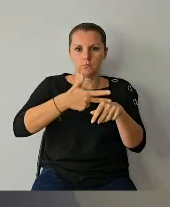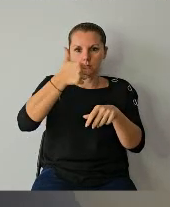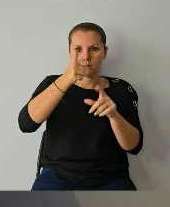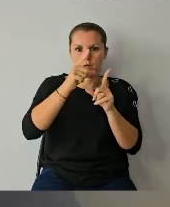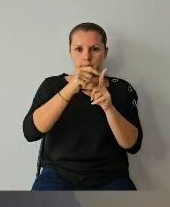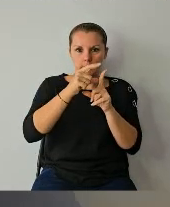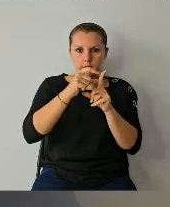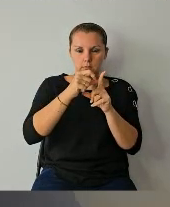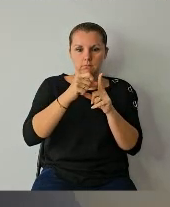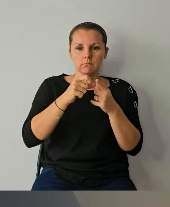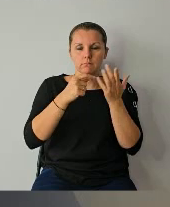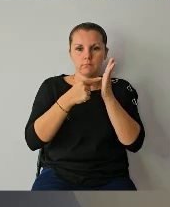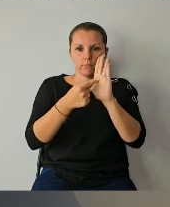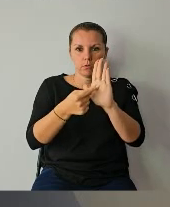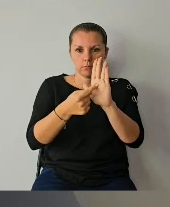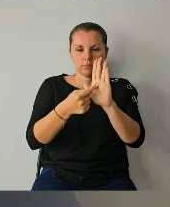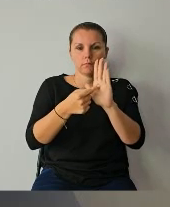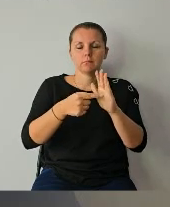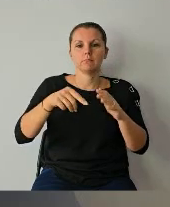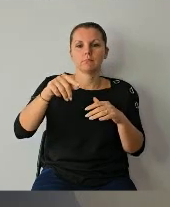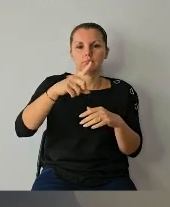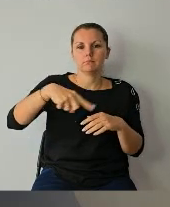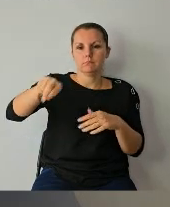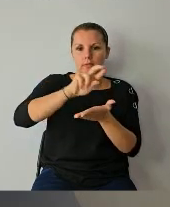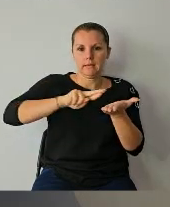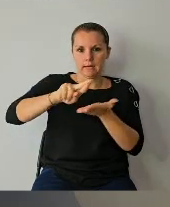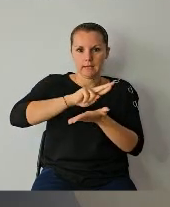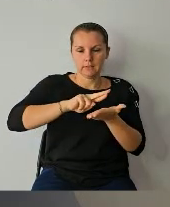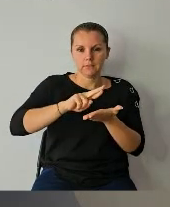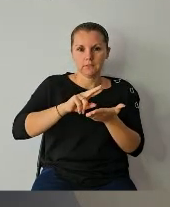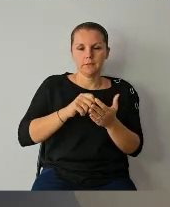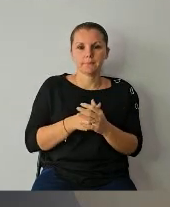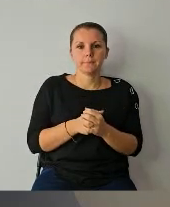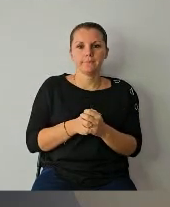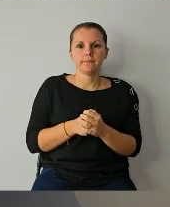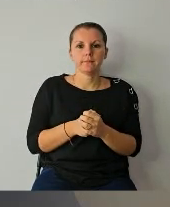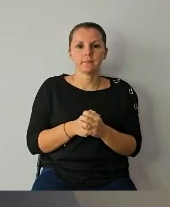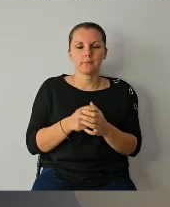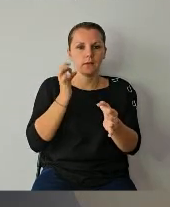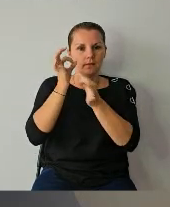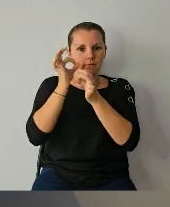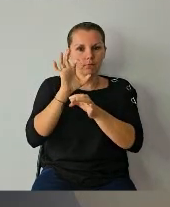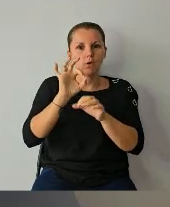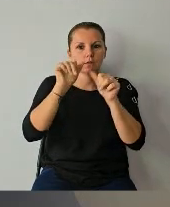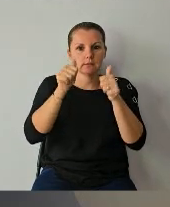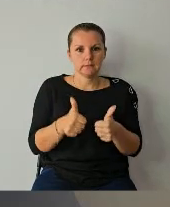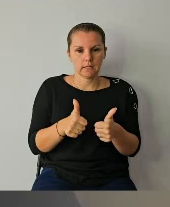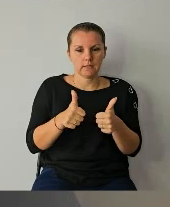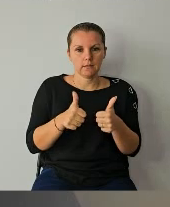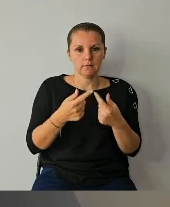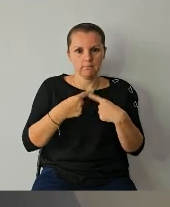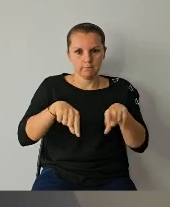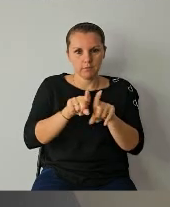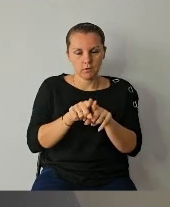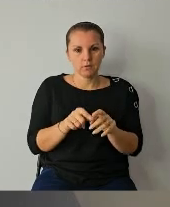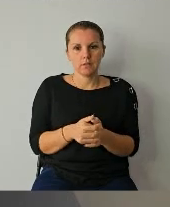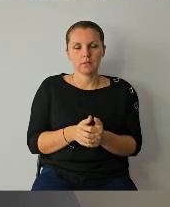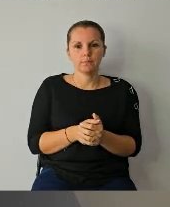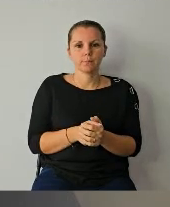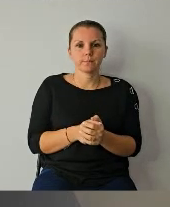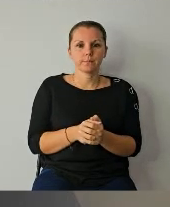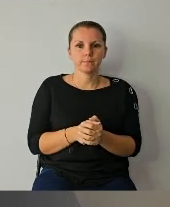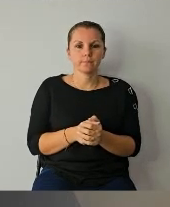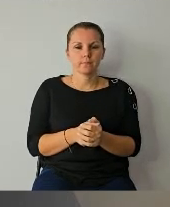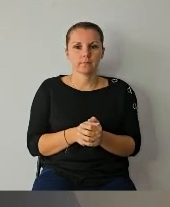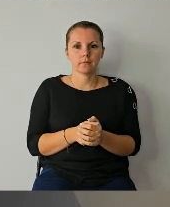października przedstawia organowi stanowiącemu jednostki samorządu terytorialnego informacje o stanie realizacji